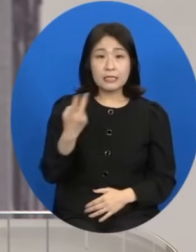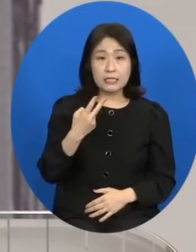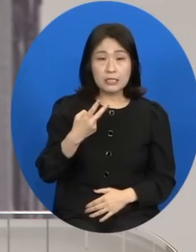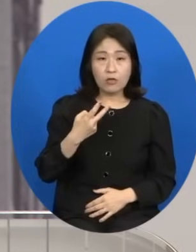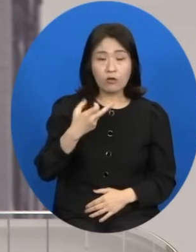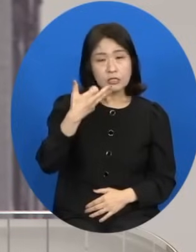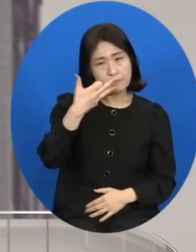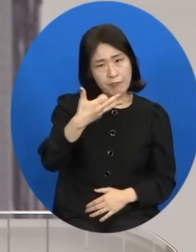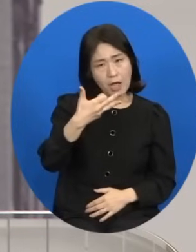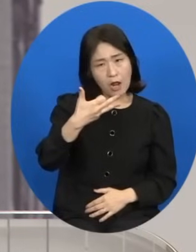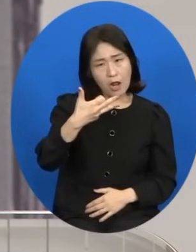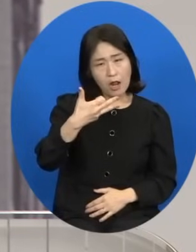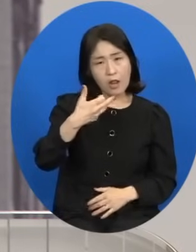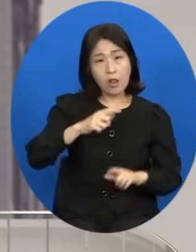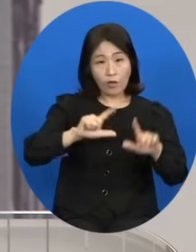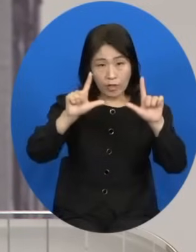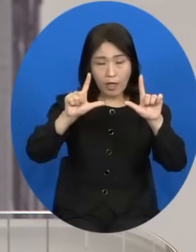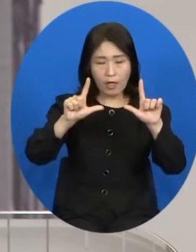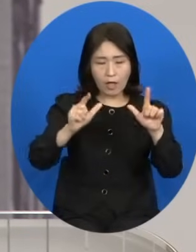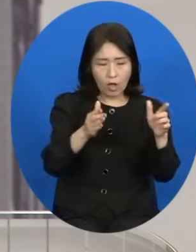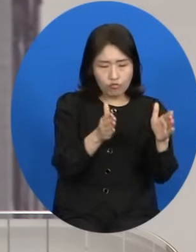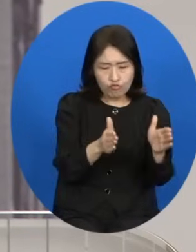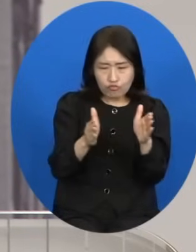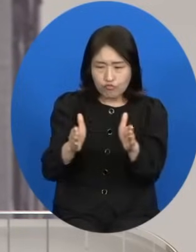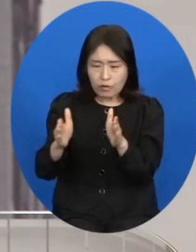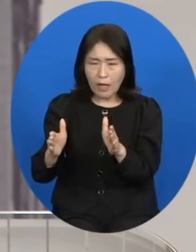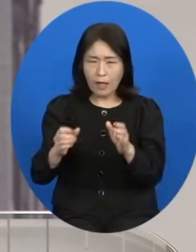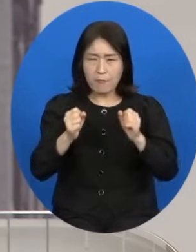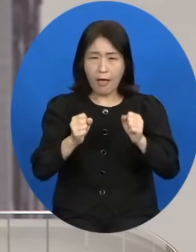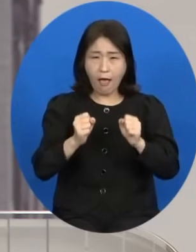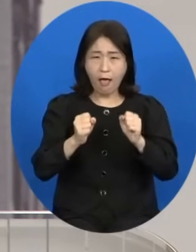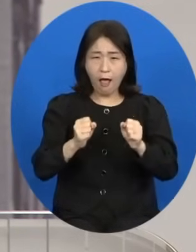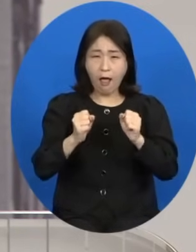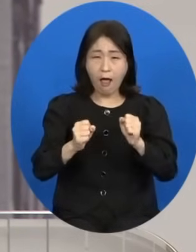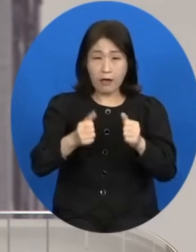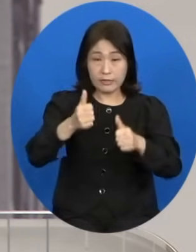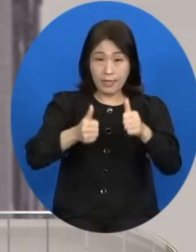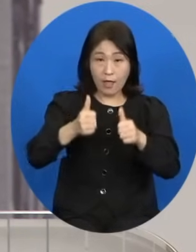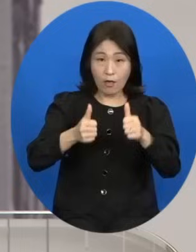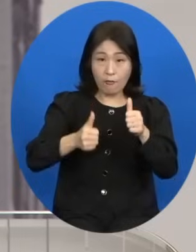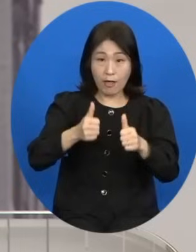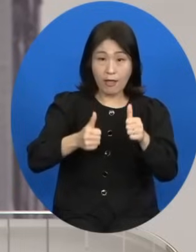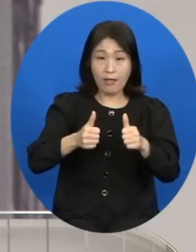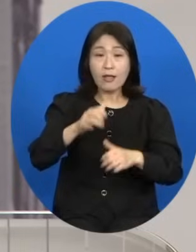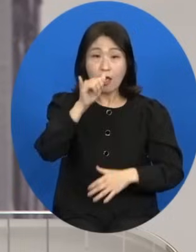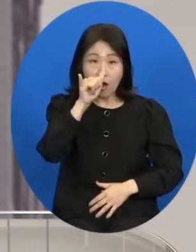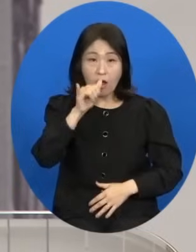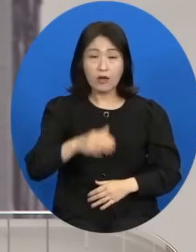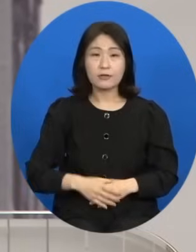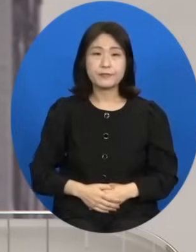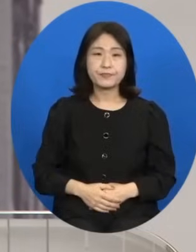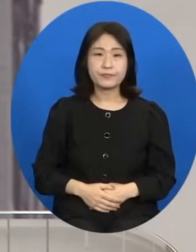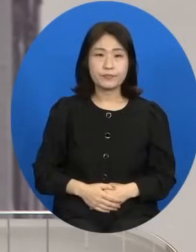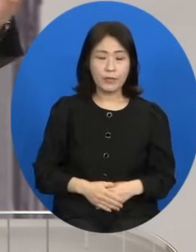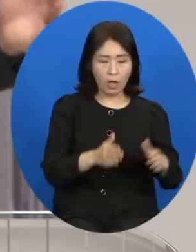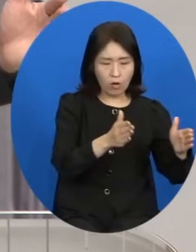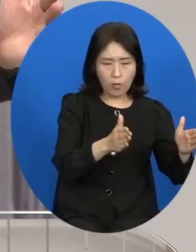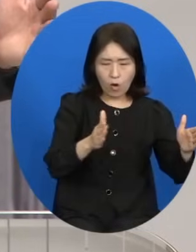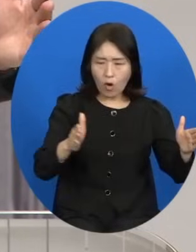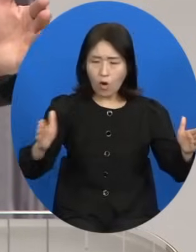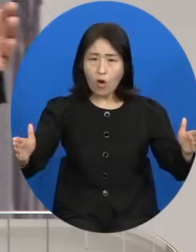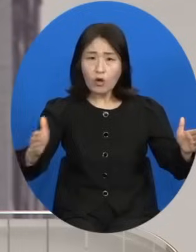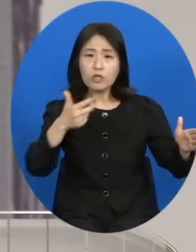후쿠오카에서 구간 마라톤 경기가 있었다고 합니다 여러 명이 일정 구간을 나눠서 달리는 거죠 여섯 개의